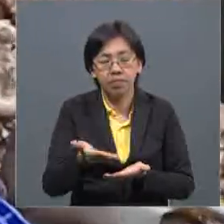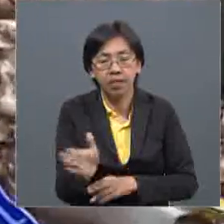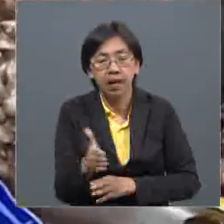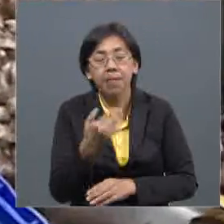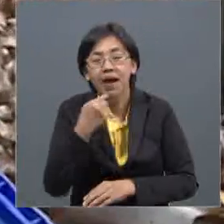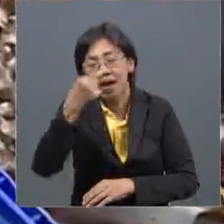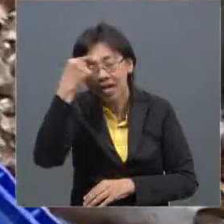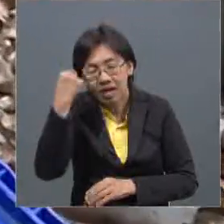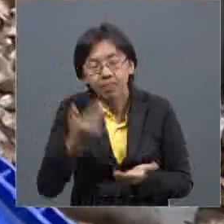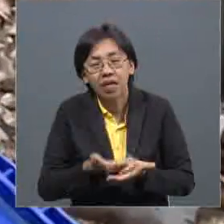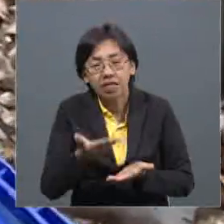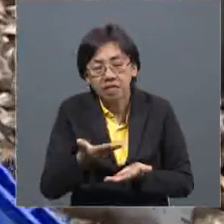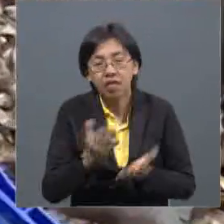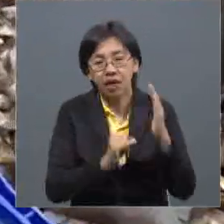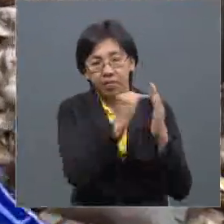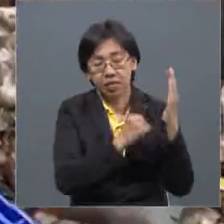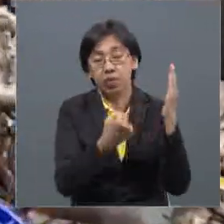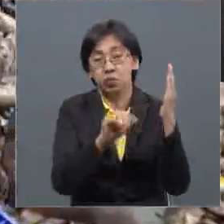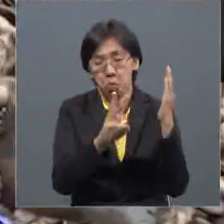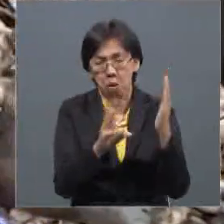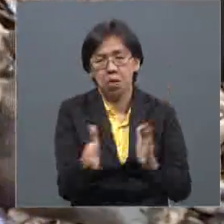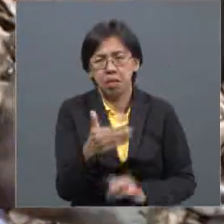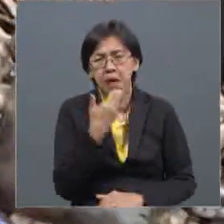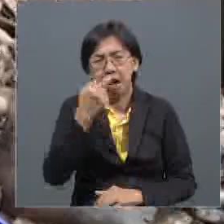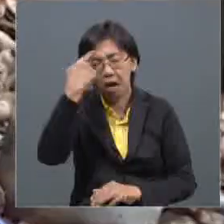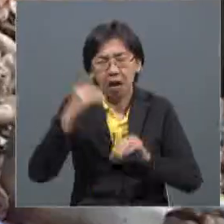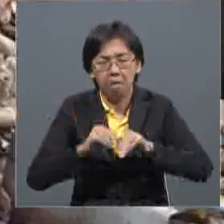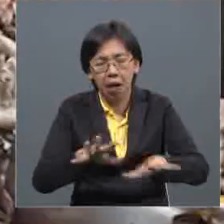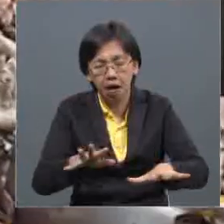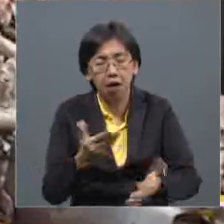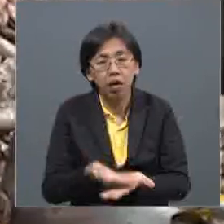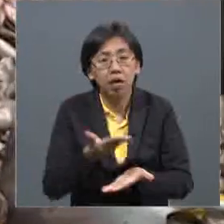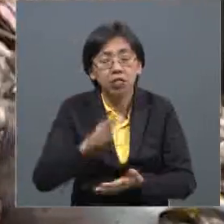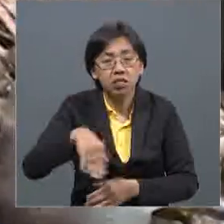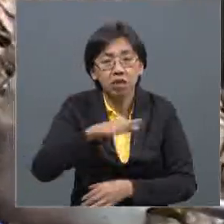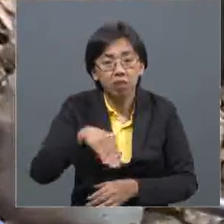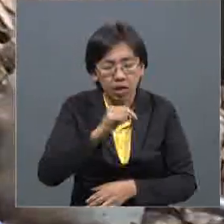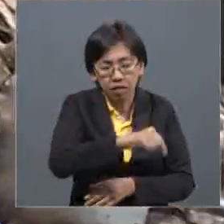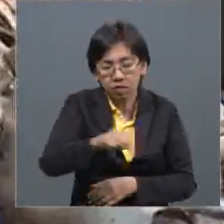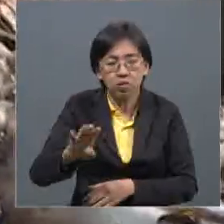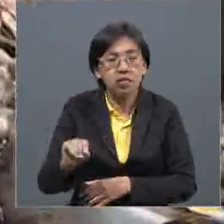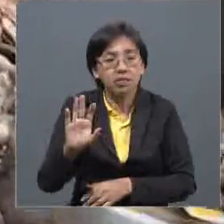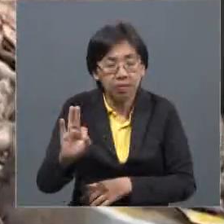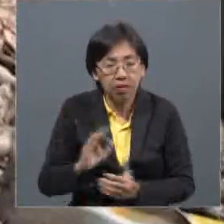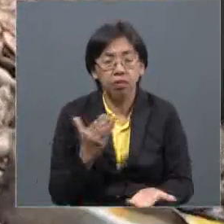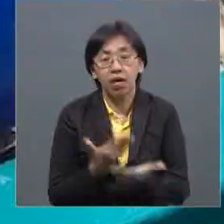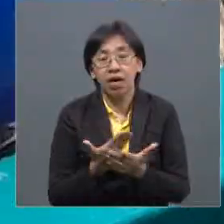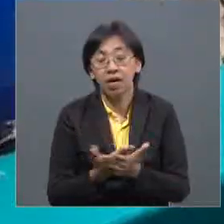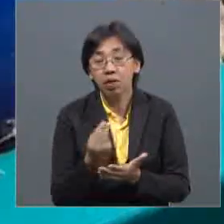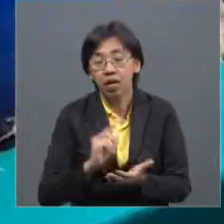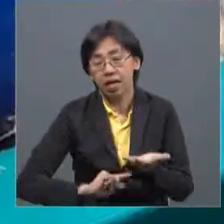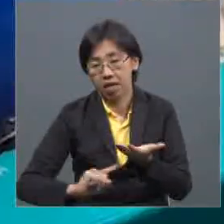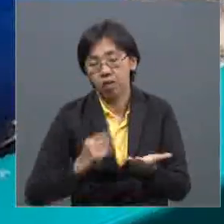พบการระบาดตอนนี้เนี่ยมีอยู่ 16จังหวัดเบื้องต้นเปิดจุดรับซื้อทั้งสิ้น 49จุดการันตีราคารับซื้อที่